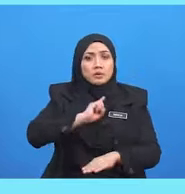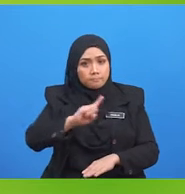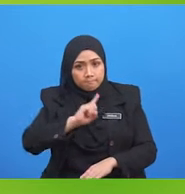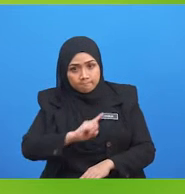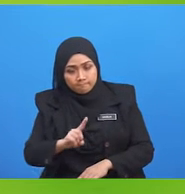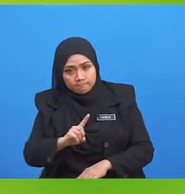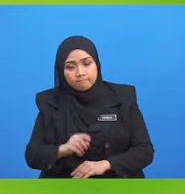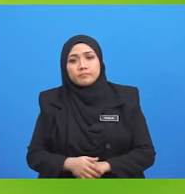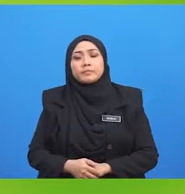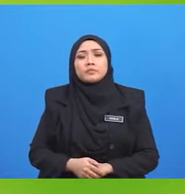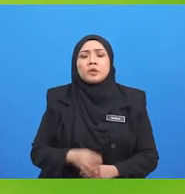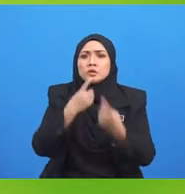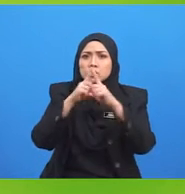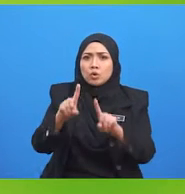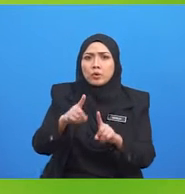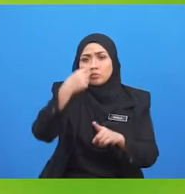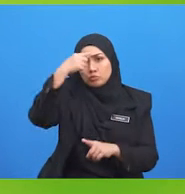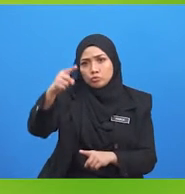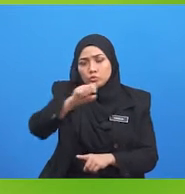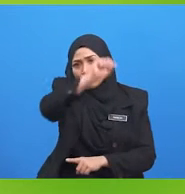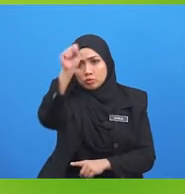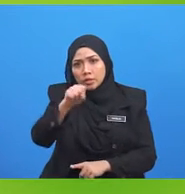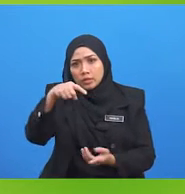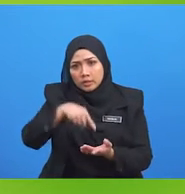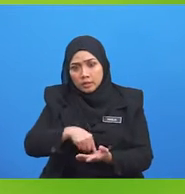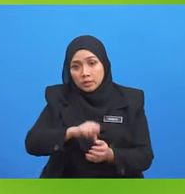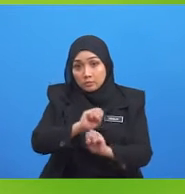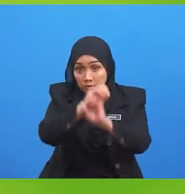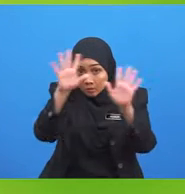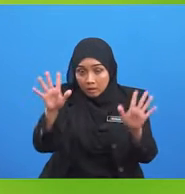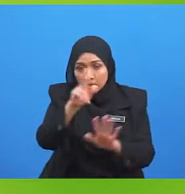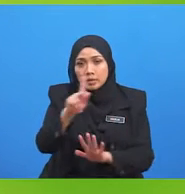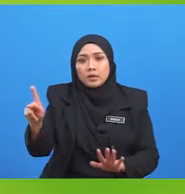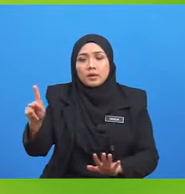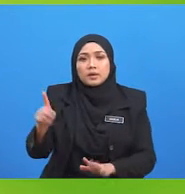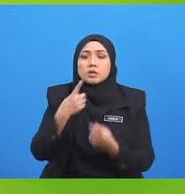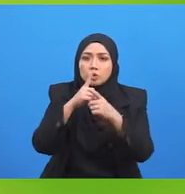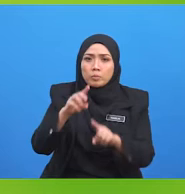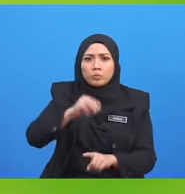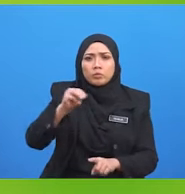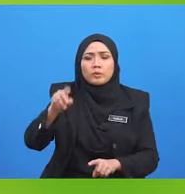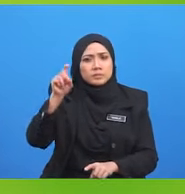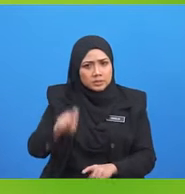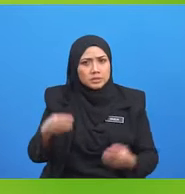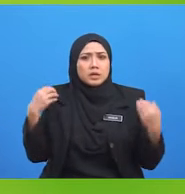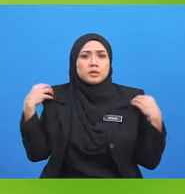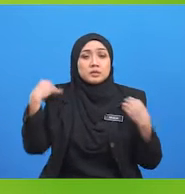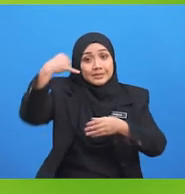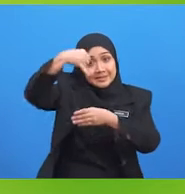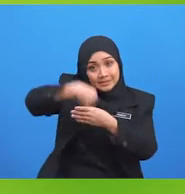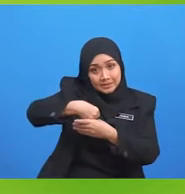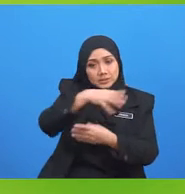Islam. Jawapan untuk soalan kata tugas terangkan, jawapan murid-murid mesti mengandungi